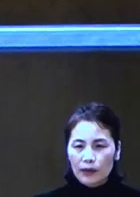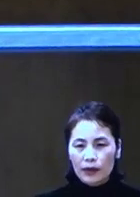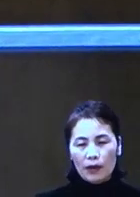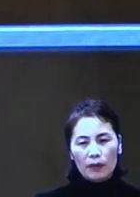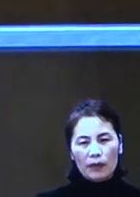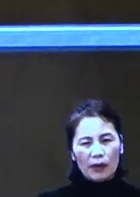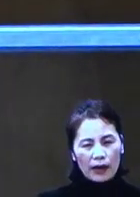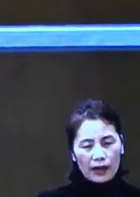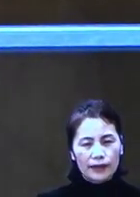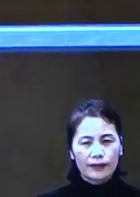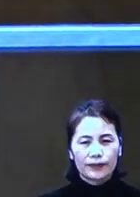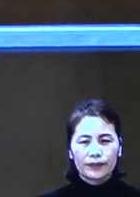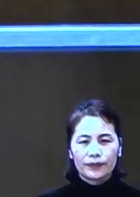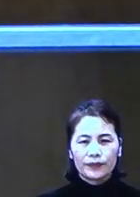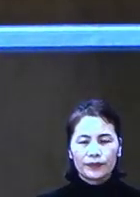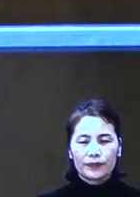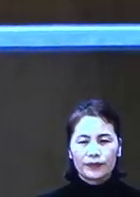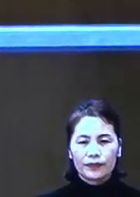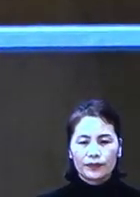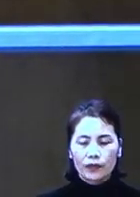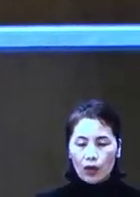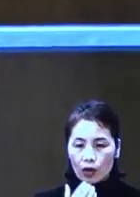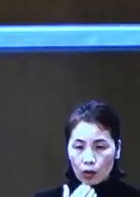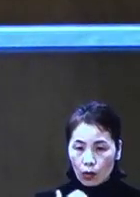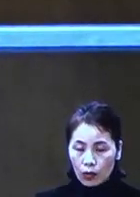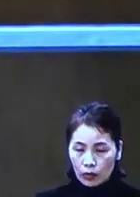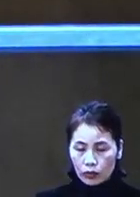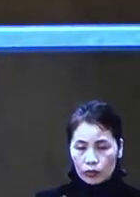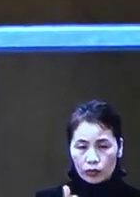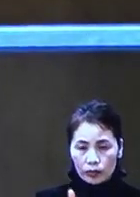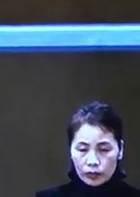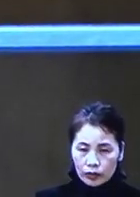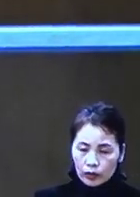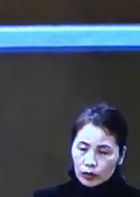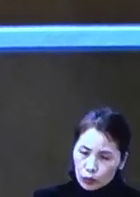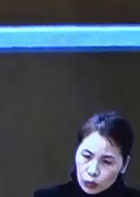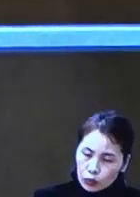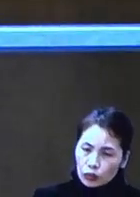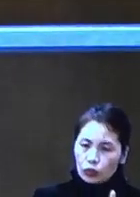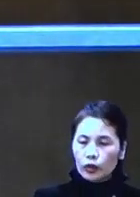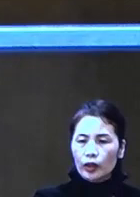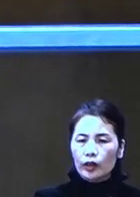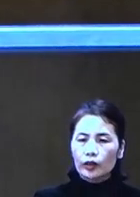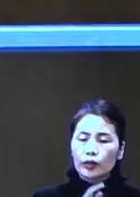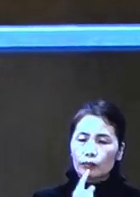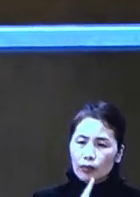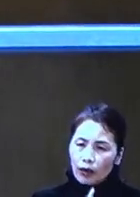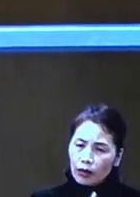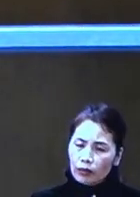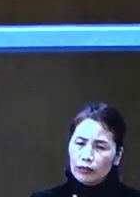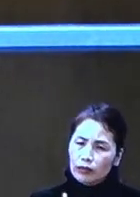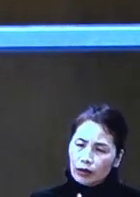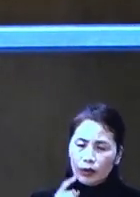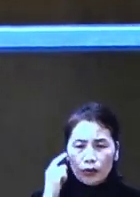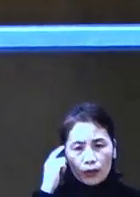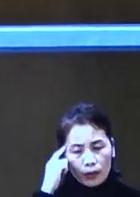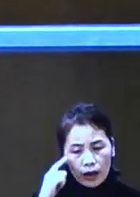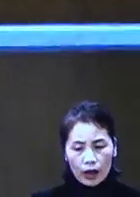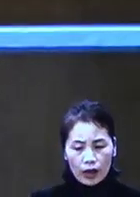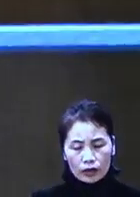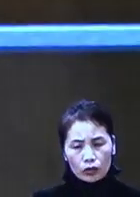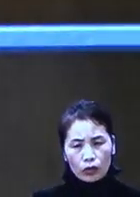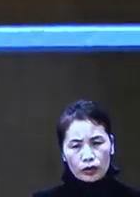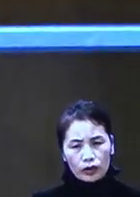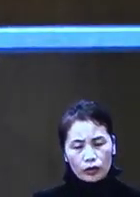절하였습니다. 도민의 뜻을 존중해 추진하겠다는 제안을 이런의 대화도 없이 왜 정치적으로 비난만